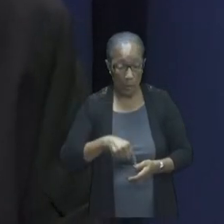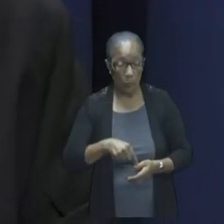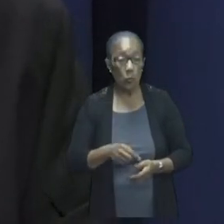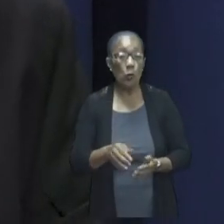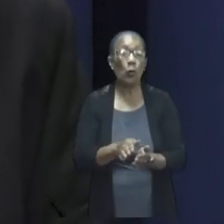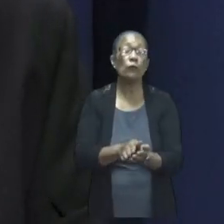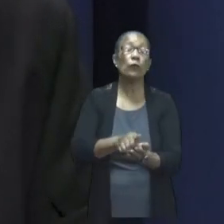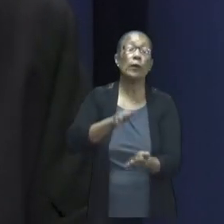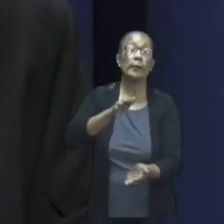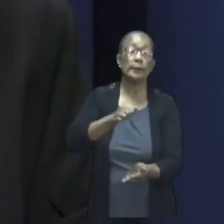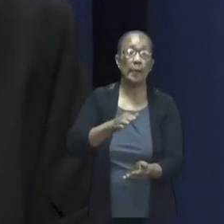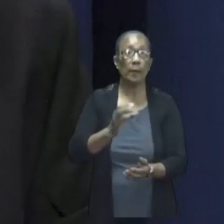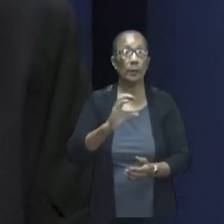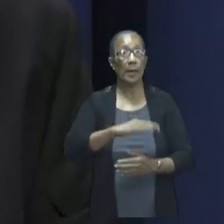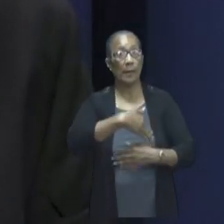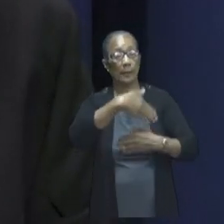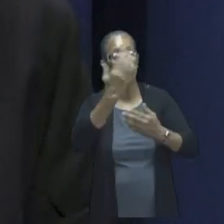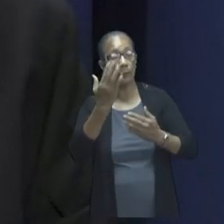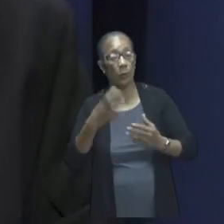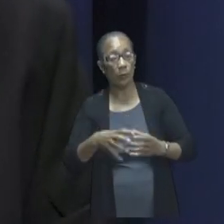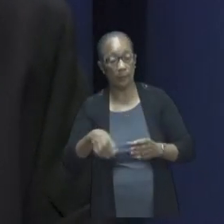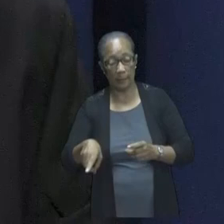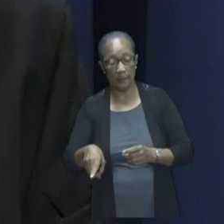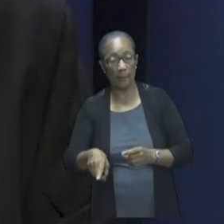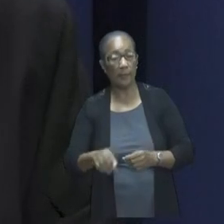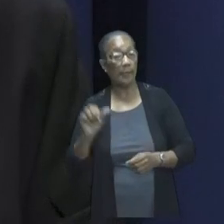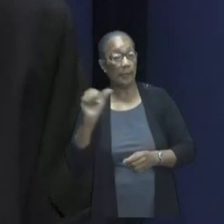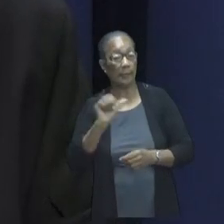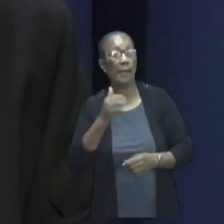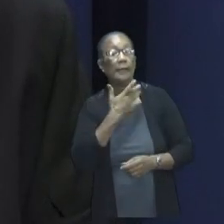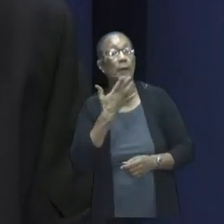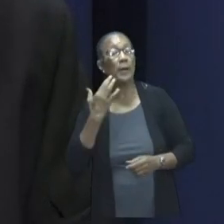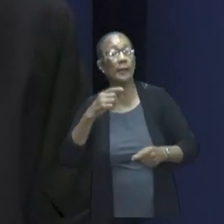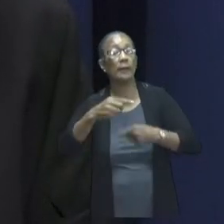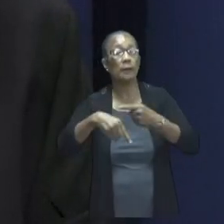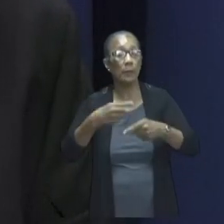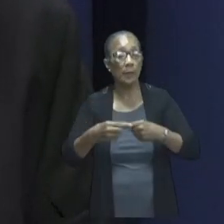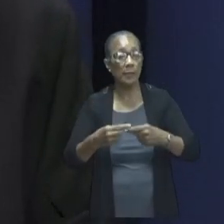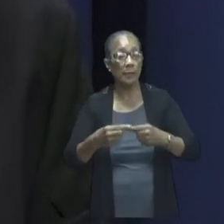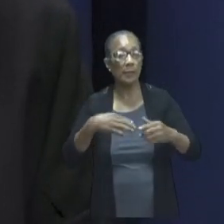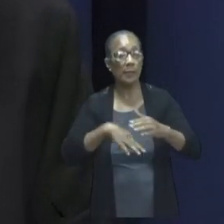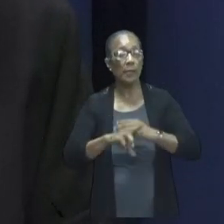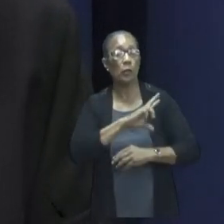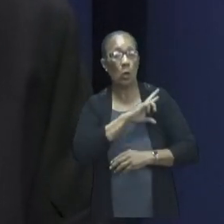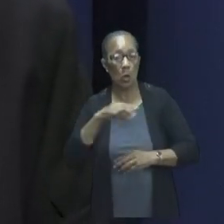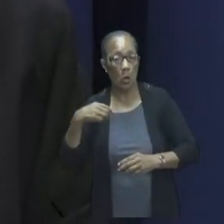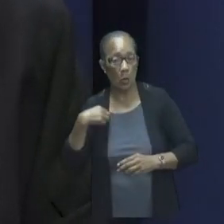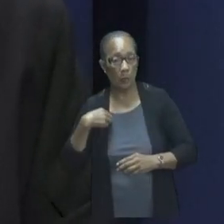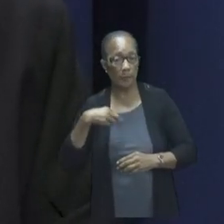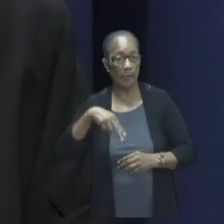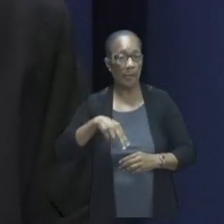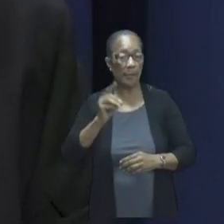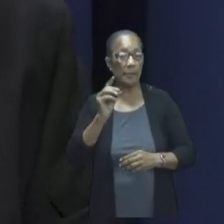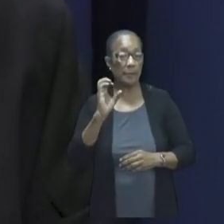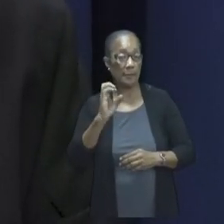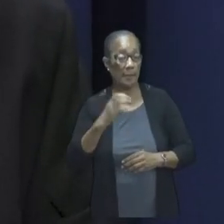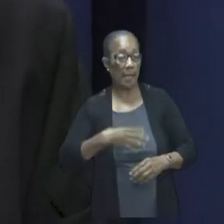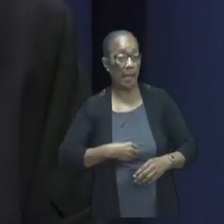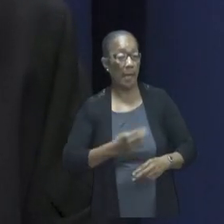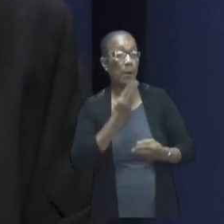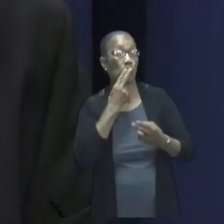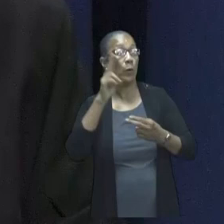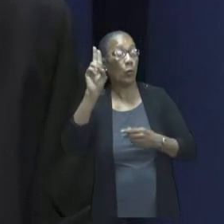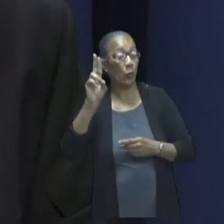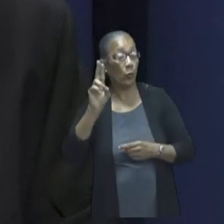kredieten en een andere simpele manier natuurlijk is wat we in onze en die zie hebben beloofd waarbij we hebben